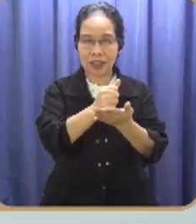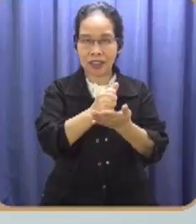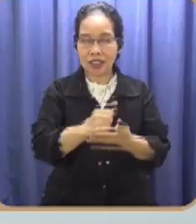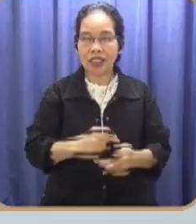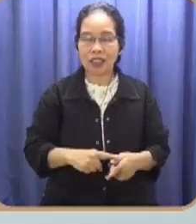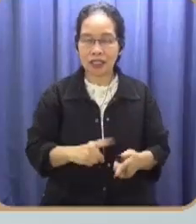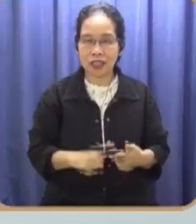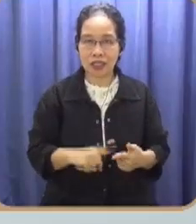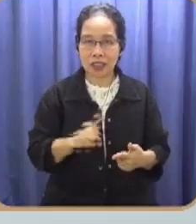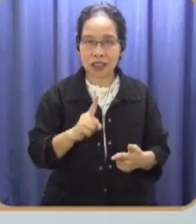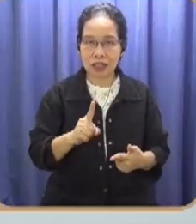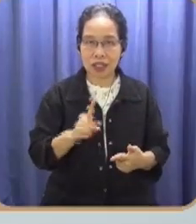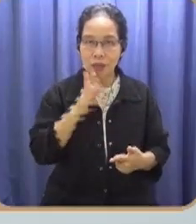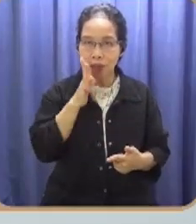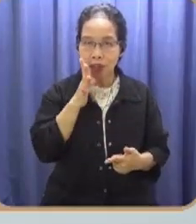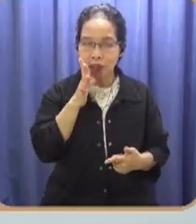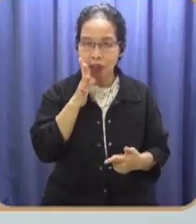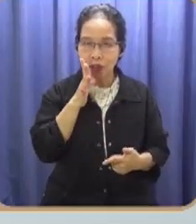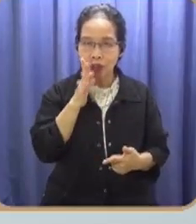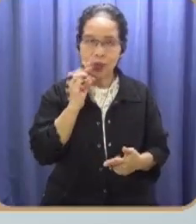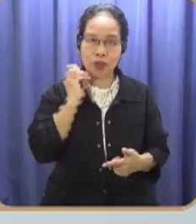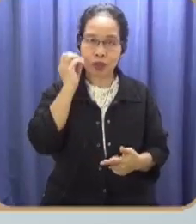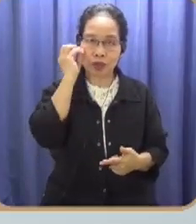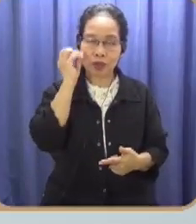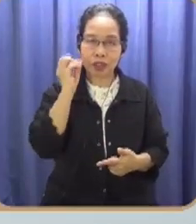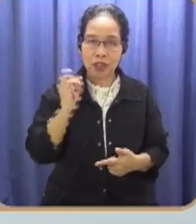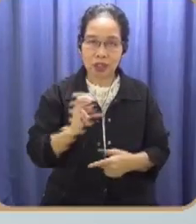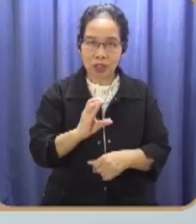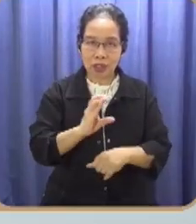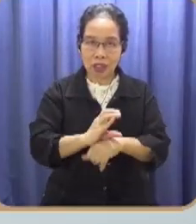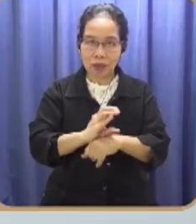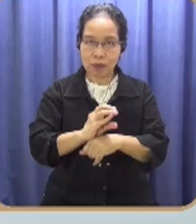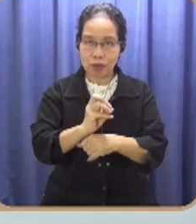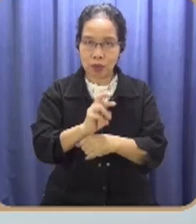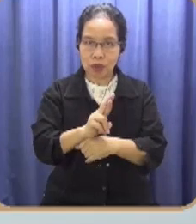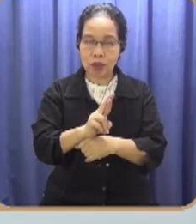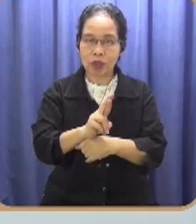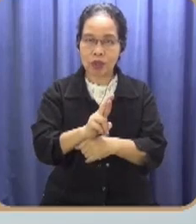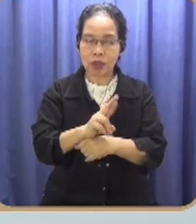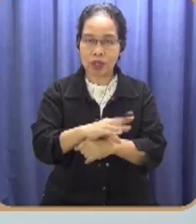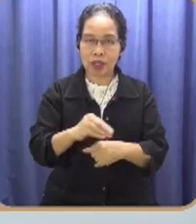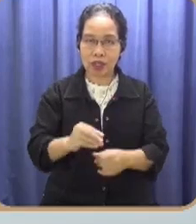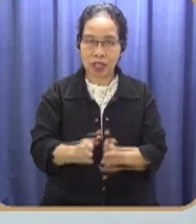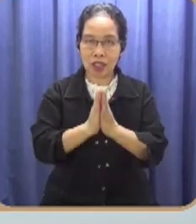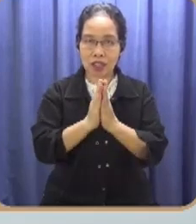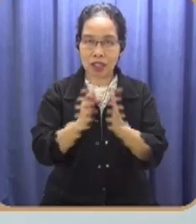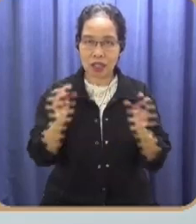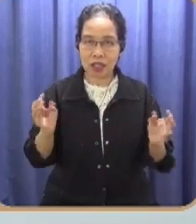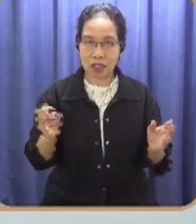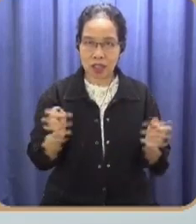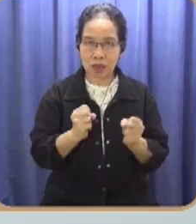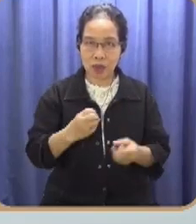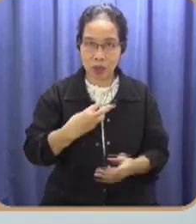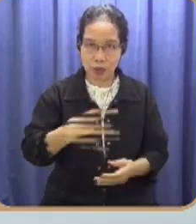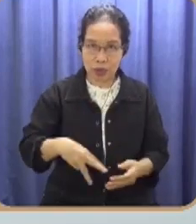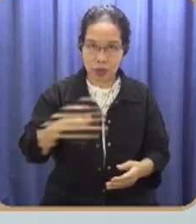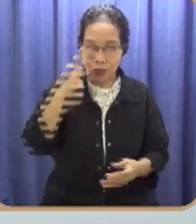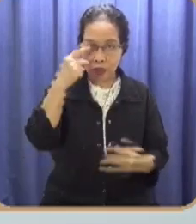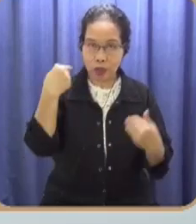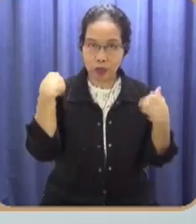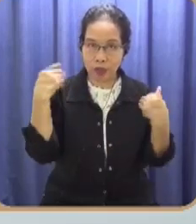Isang ina po ng tahanan na taga Camarines Norte ang nagpaabot din sa atin ng kanyang munting kahilingan para magkaroon muli